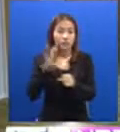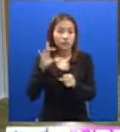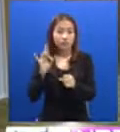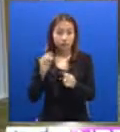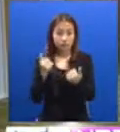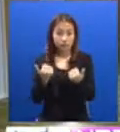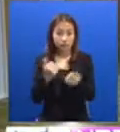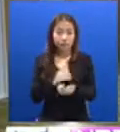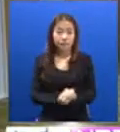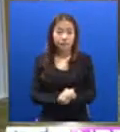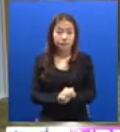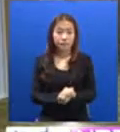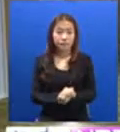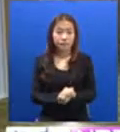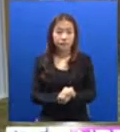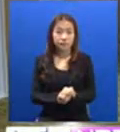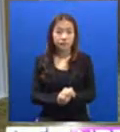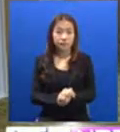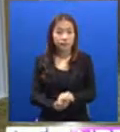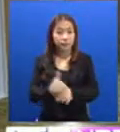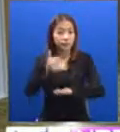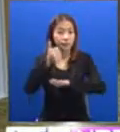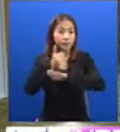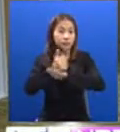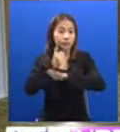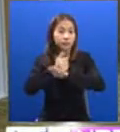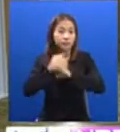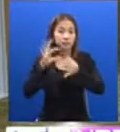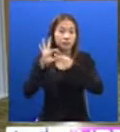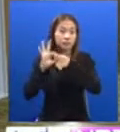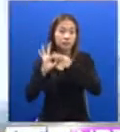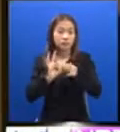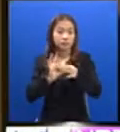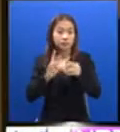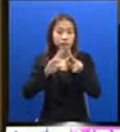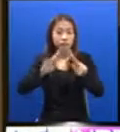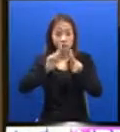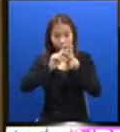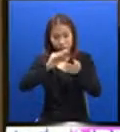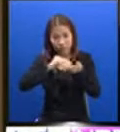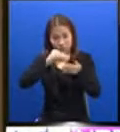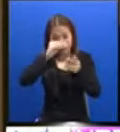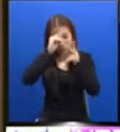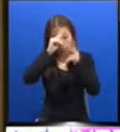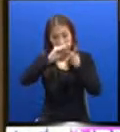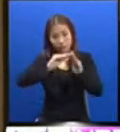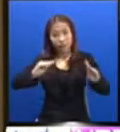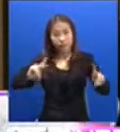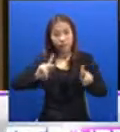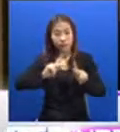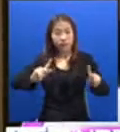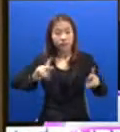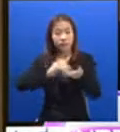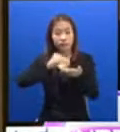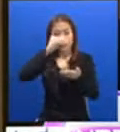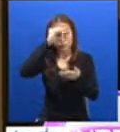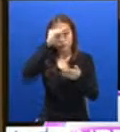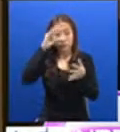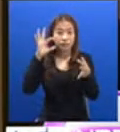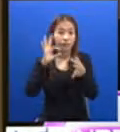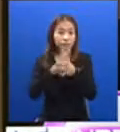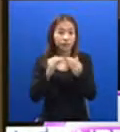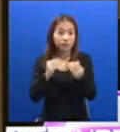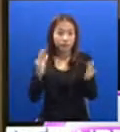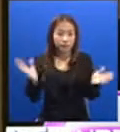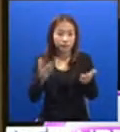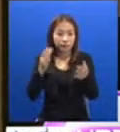ค่ะพลเรือเอกณรงค์พิพัฒนาศัยรัฐมนตรีว่าการกระทรวงศึกษาธิการกล่าวว่ากระทรวงศึกษาธิการให้